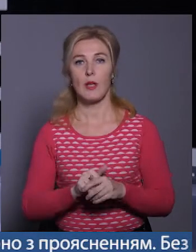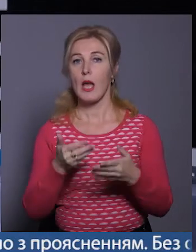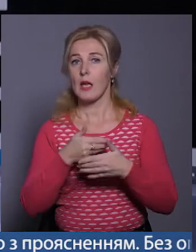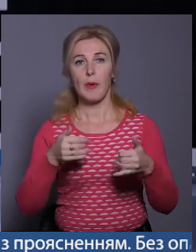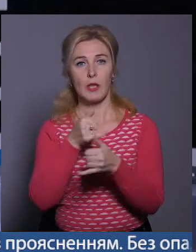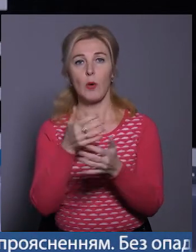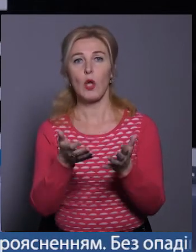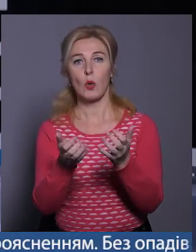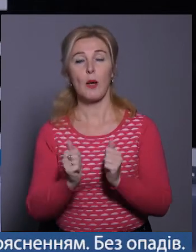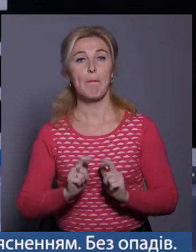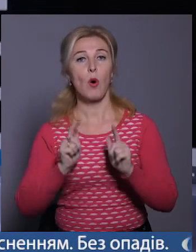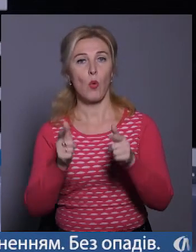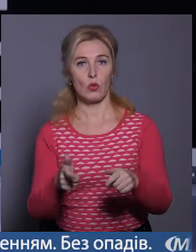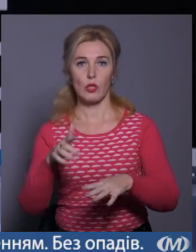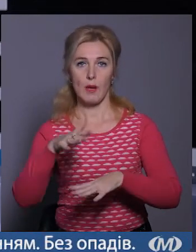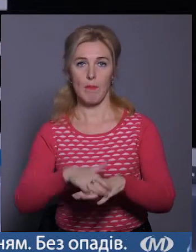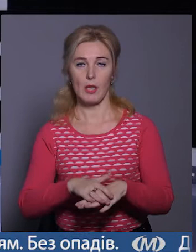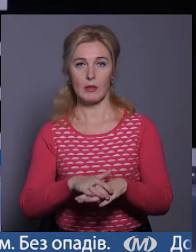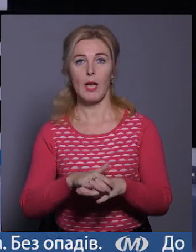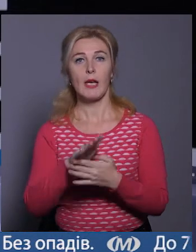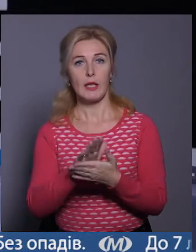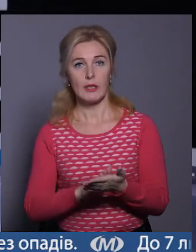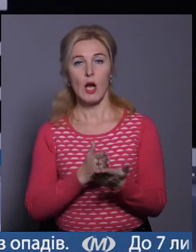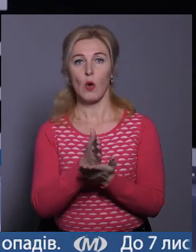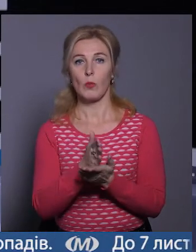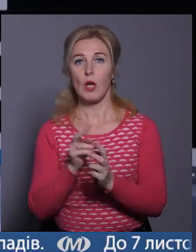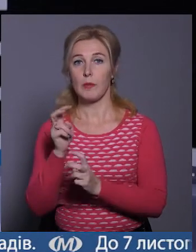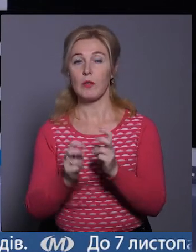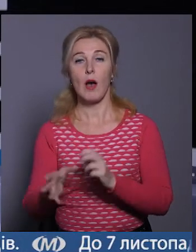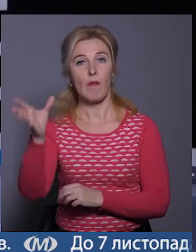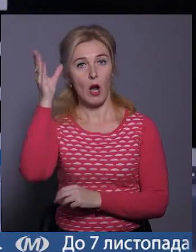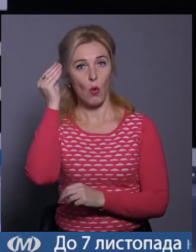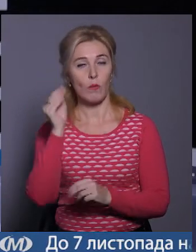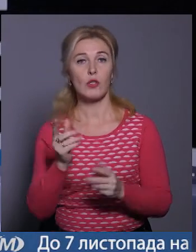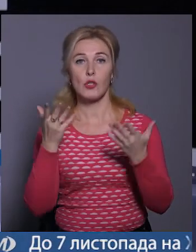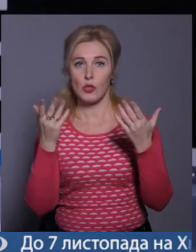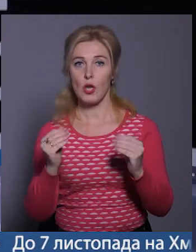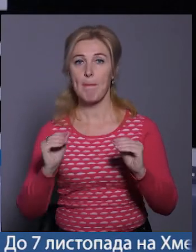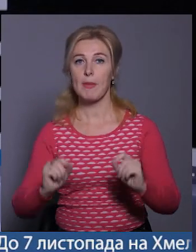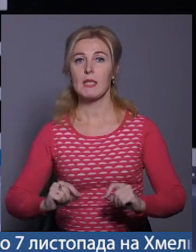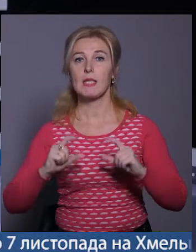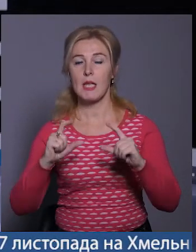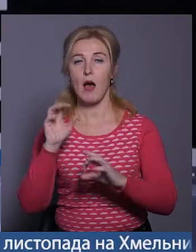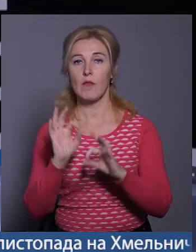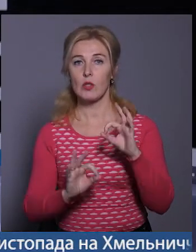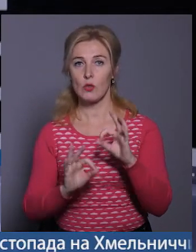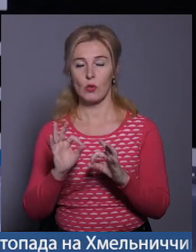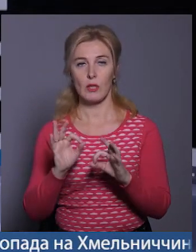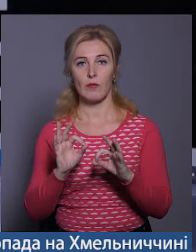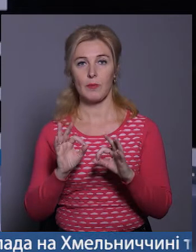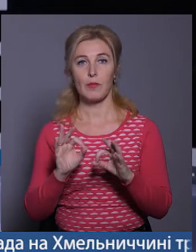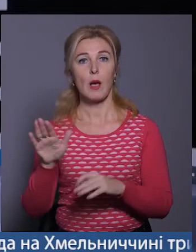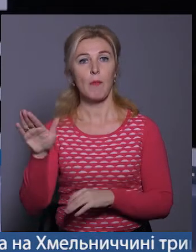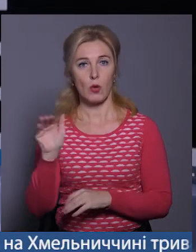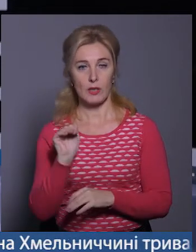могли отримати погодження банків. Відповідно, далі комунальне підприємство, враховуючи ще підняття відсотків по відсоткових ставках по